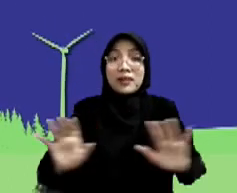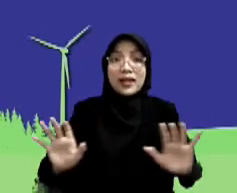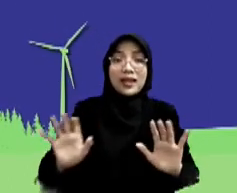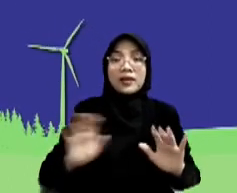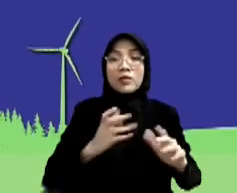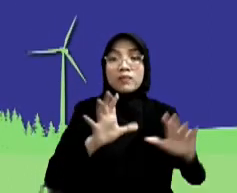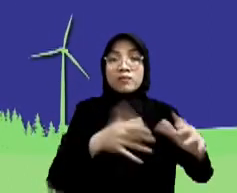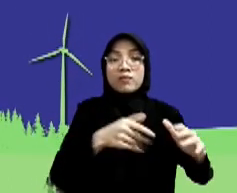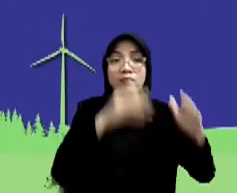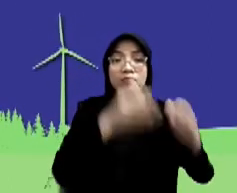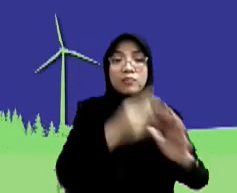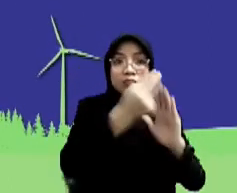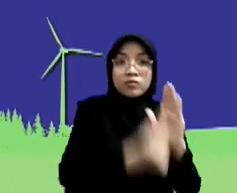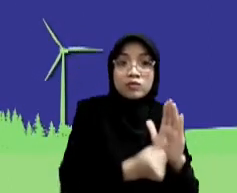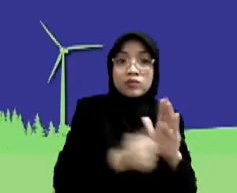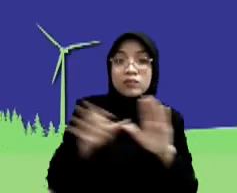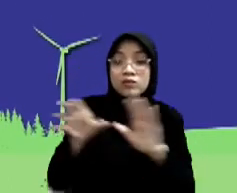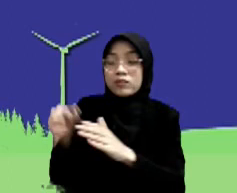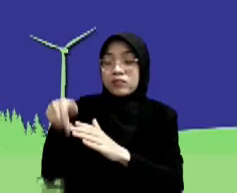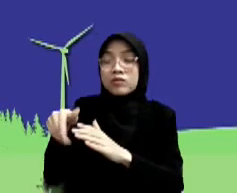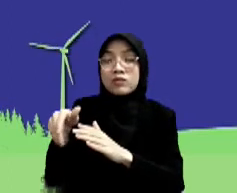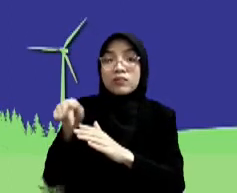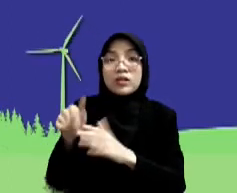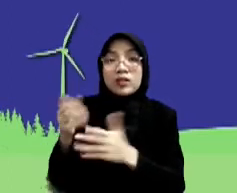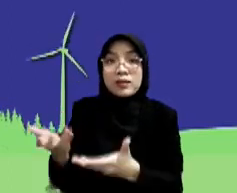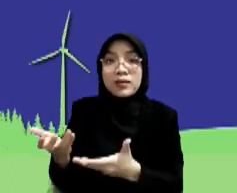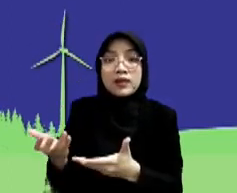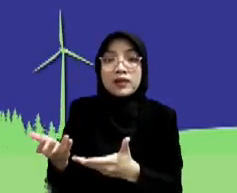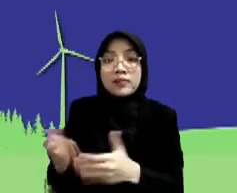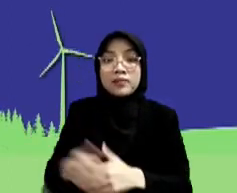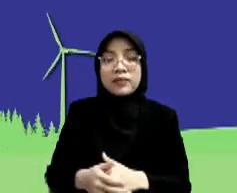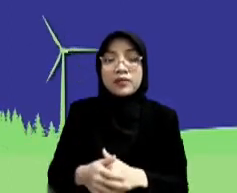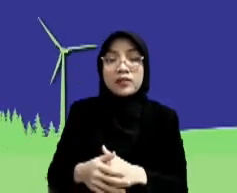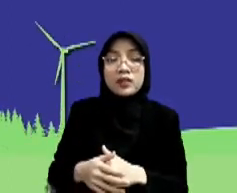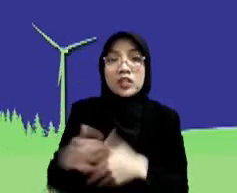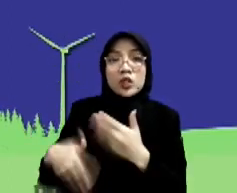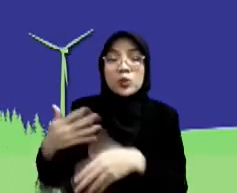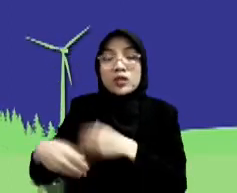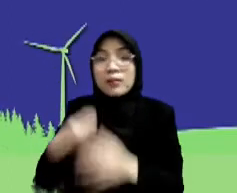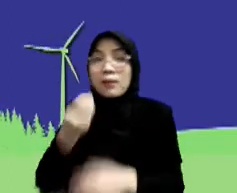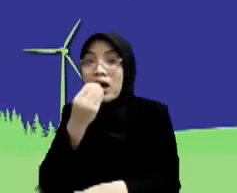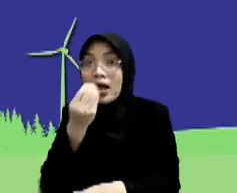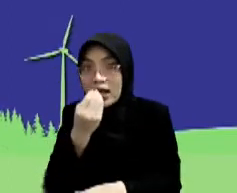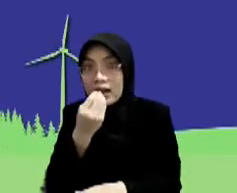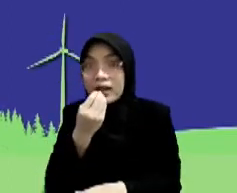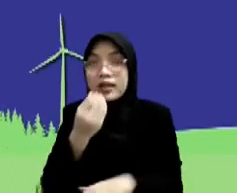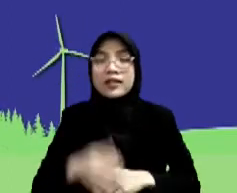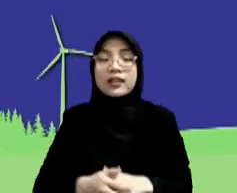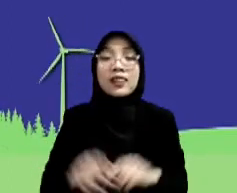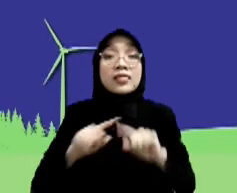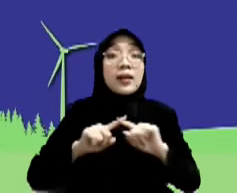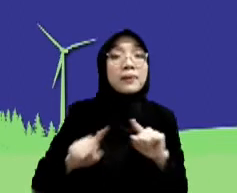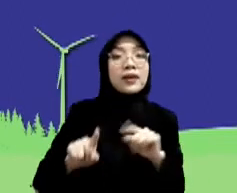di sektor fining dan yang satu di sektor eh eh food industry mungkin ya eh eh nah tapi